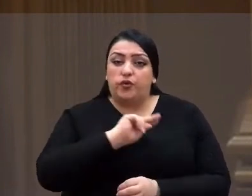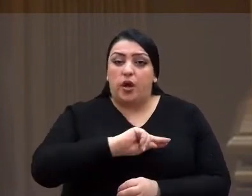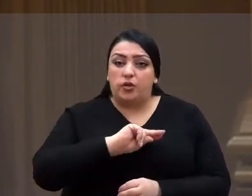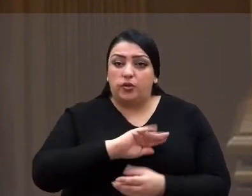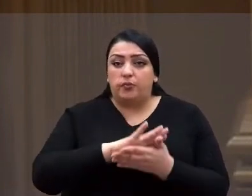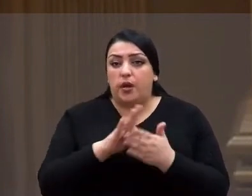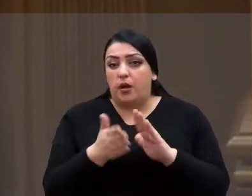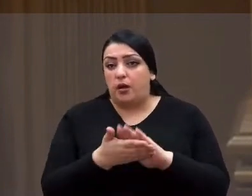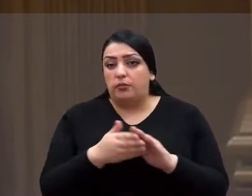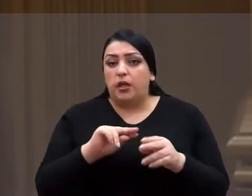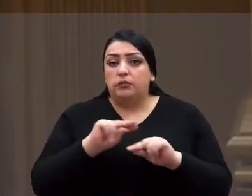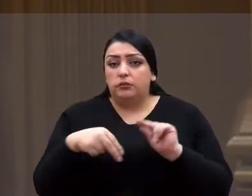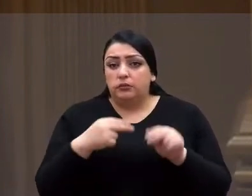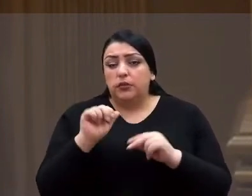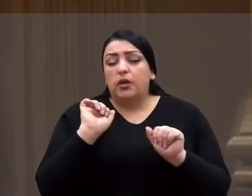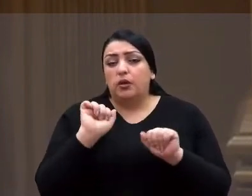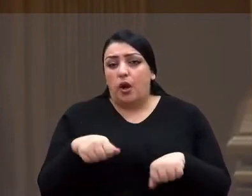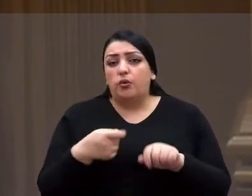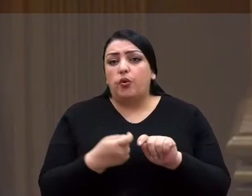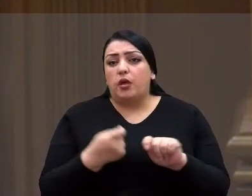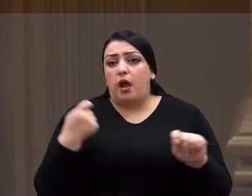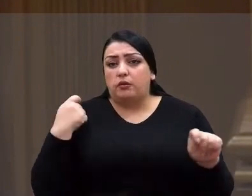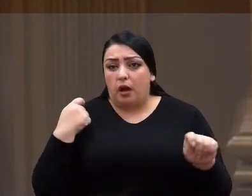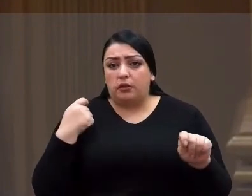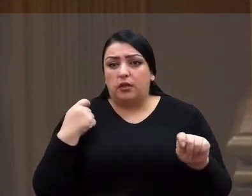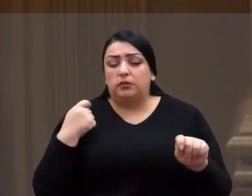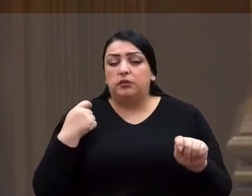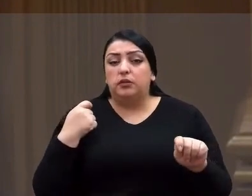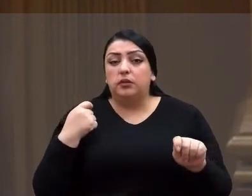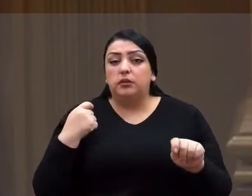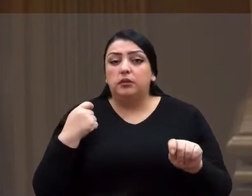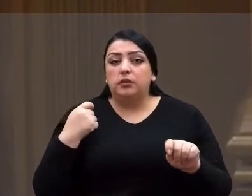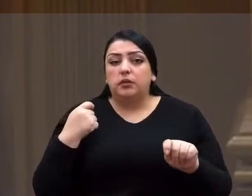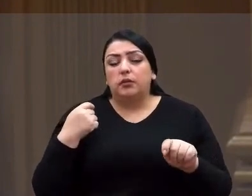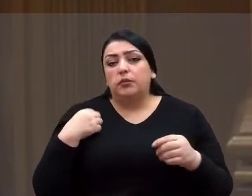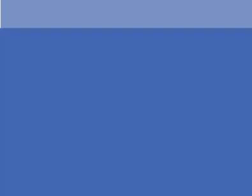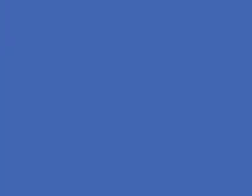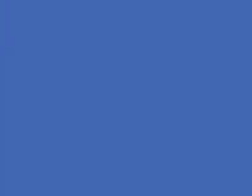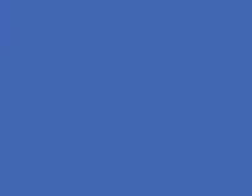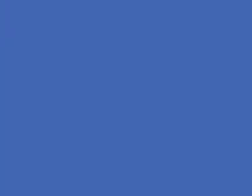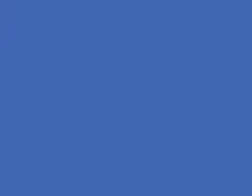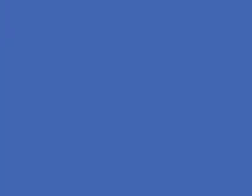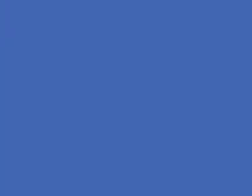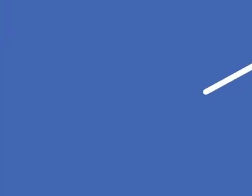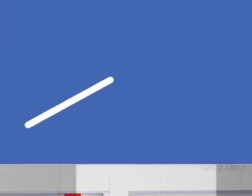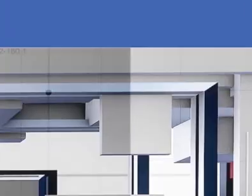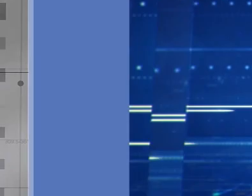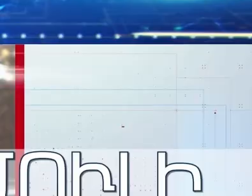աշխատանքային պայմանագիրը երկարացնելու տեսանկյունից, մենք ընդհանրապես ստեղծում ենք խնդիր։